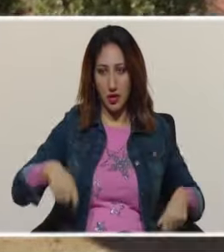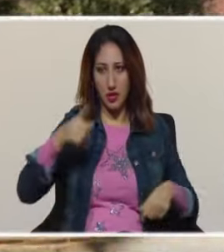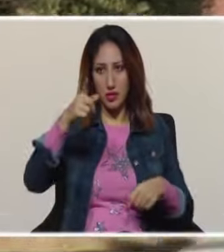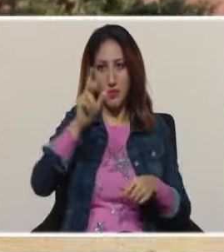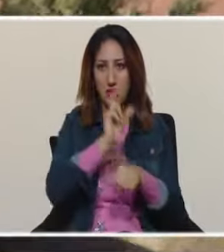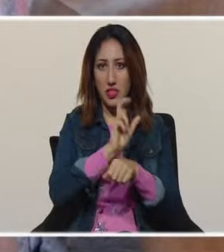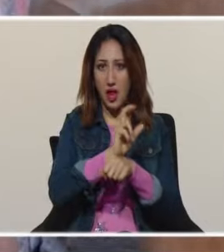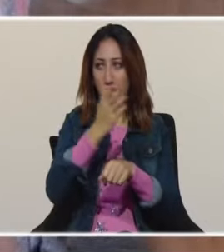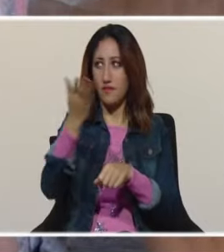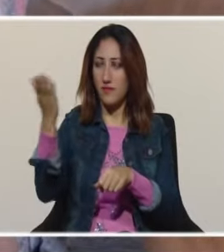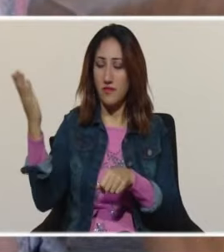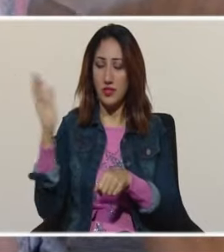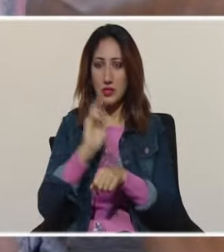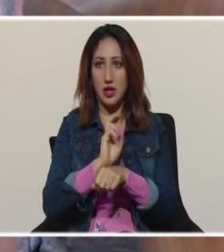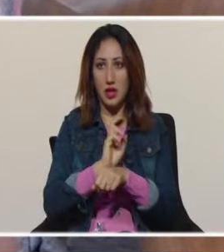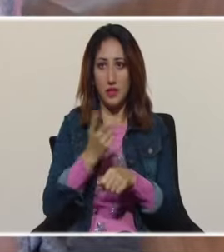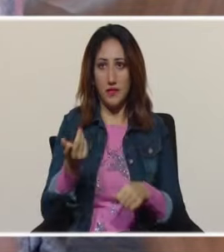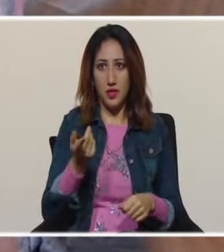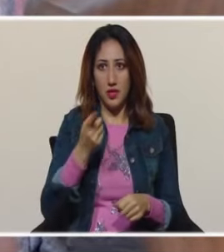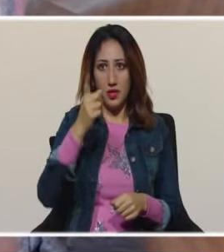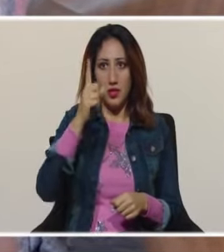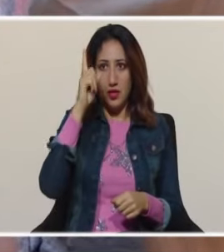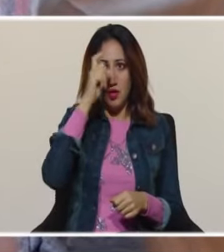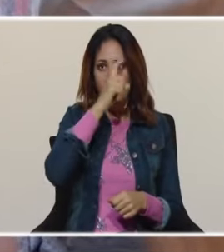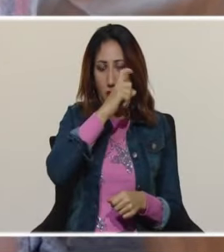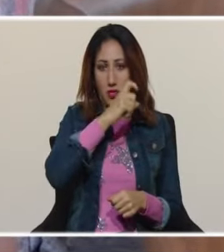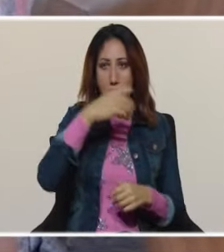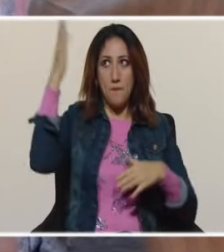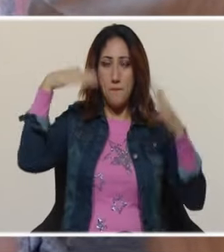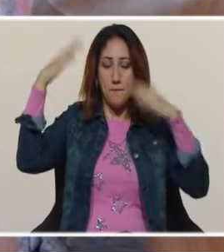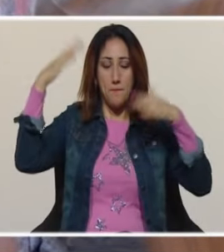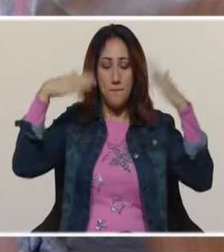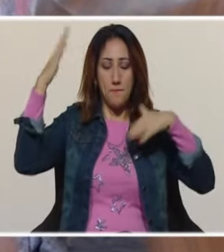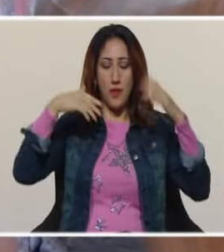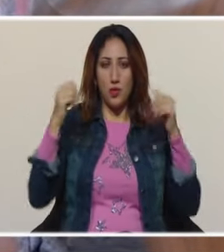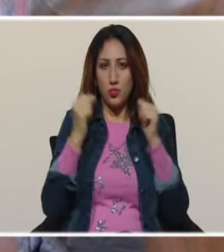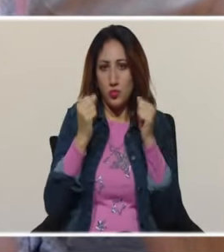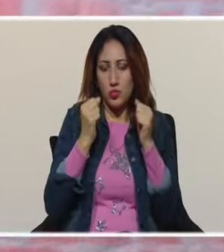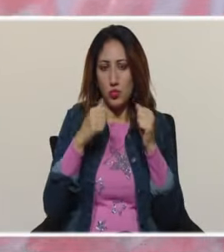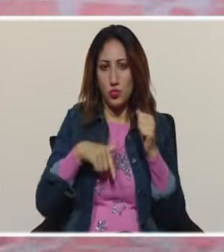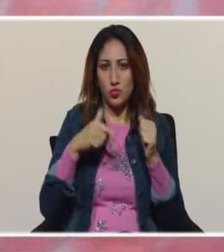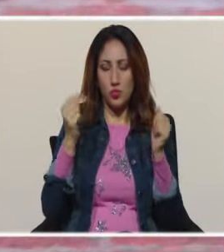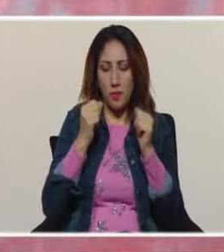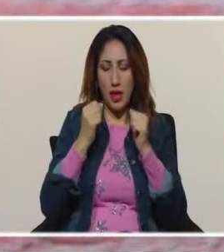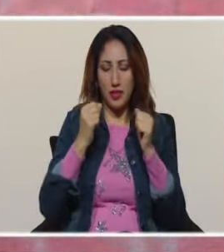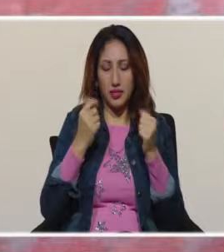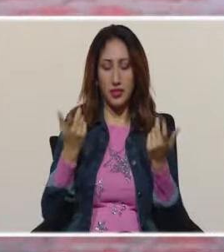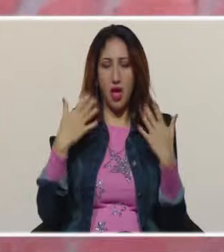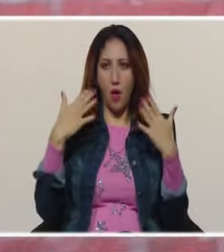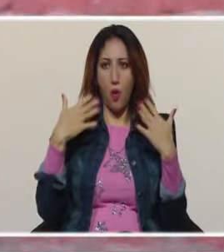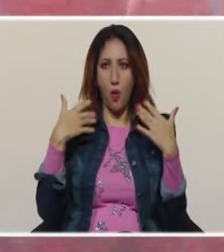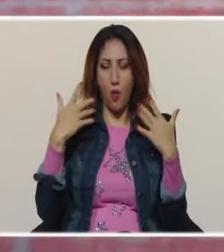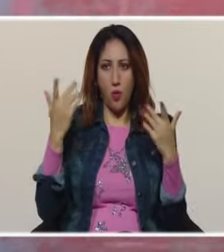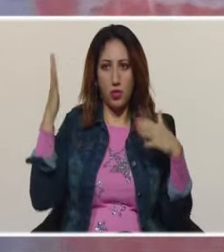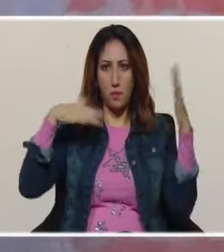من ده وهماشي العملية. إحنا كنا قاعدين من غير سقف، وكانت فيه برضو نطرة والسقع برضو الشتاء، وبرضو اللي الجو كده يعني